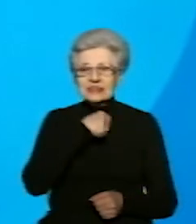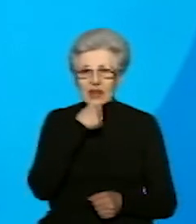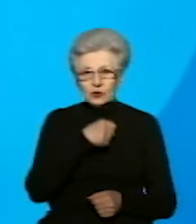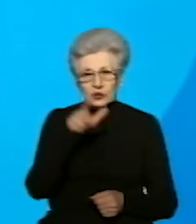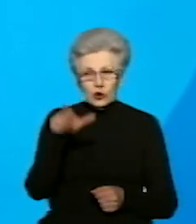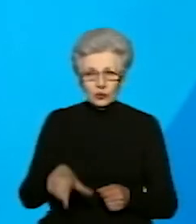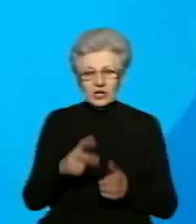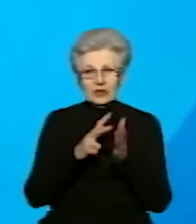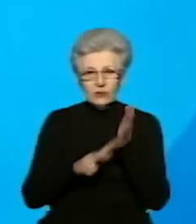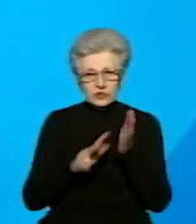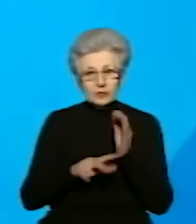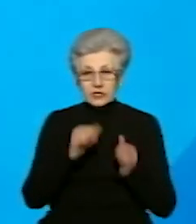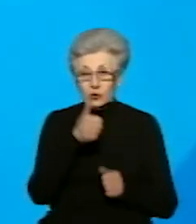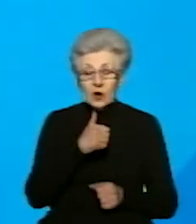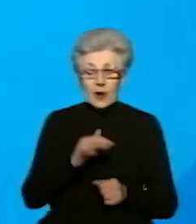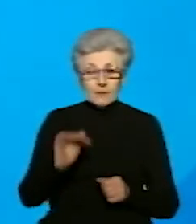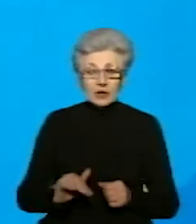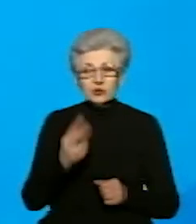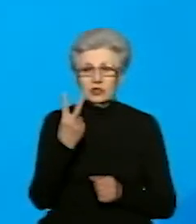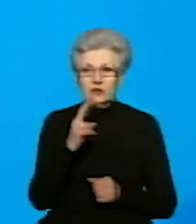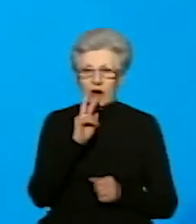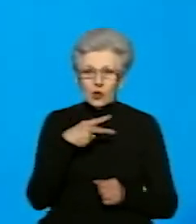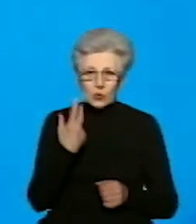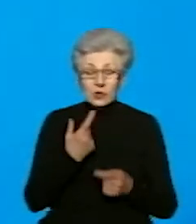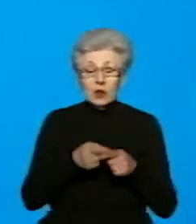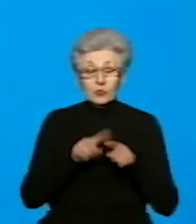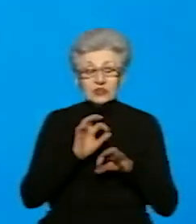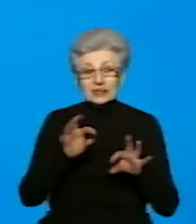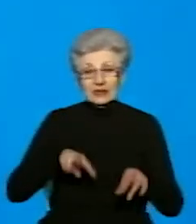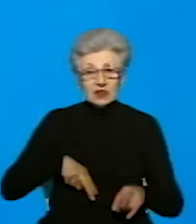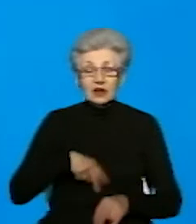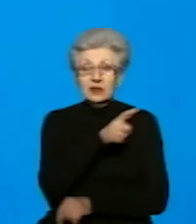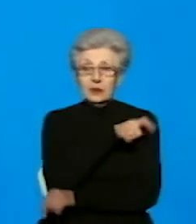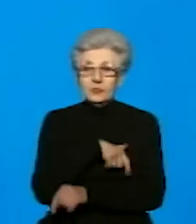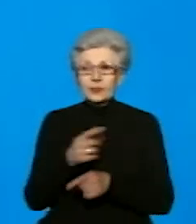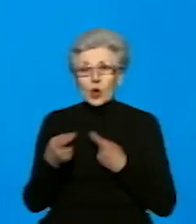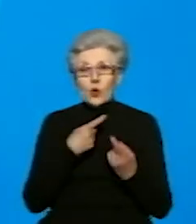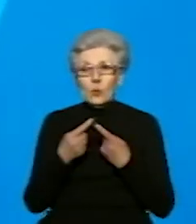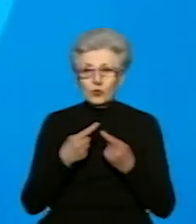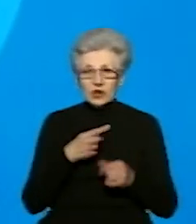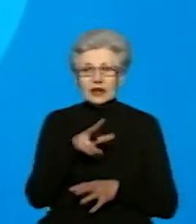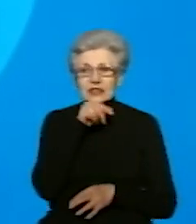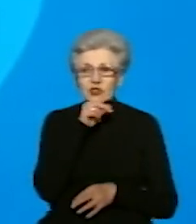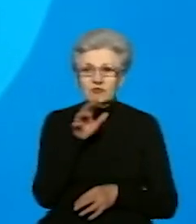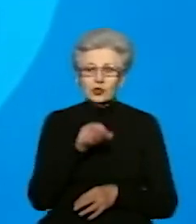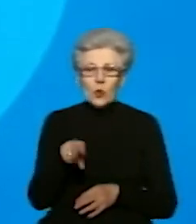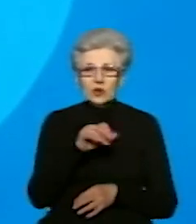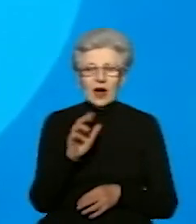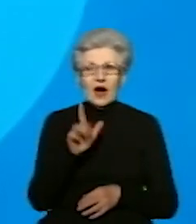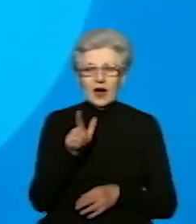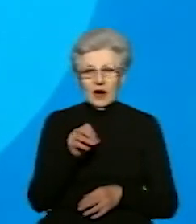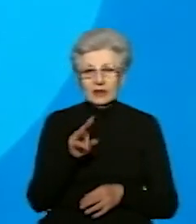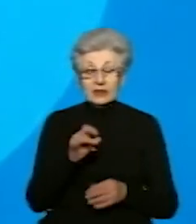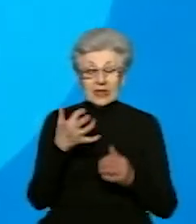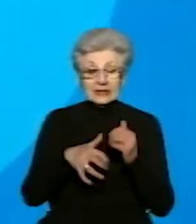років, наймолодшому – 2. Про це Суспільному «Буковина» сказала директорка департаменту комунікації Чернівецької ОДА Вікторія Гатрич. Серед хворих